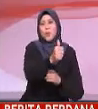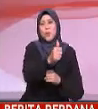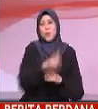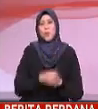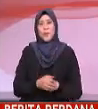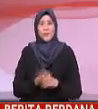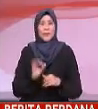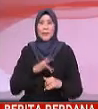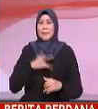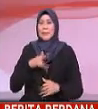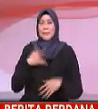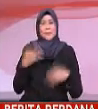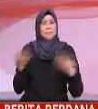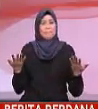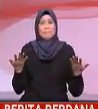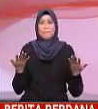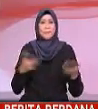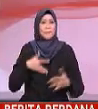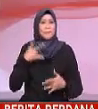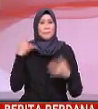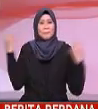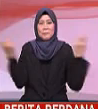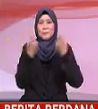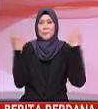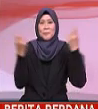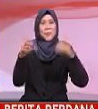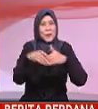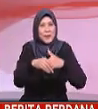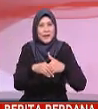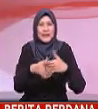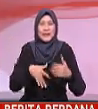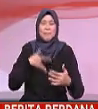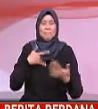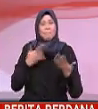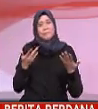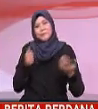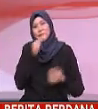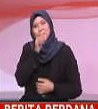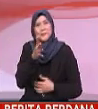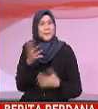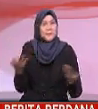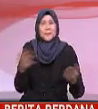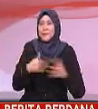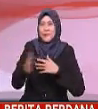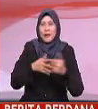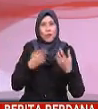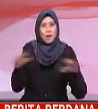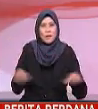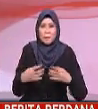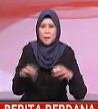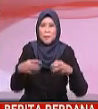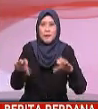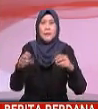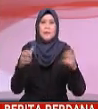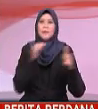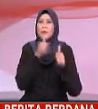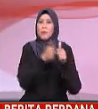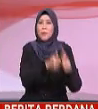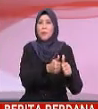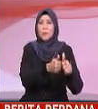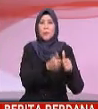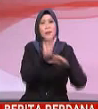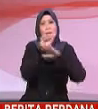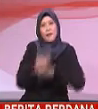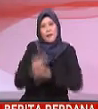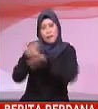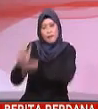memang tak dapat rasa dia punya suasana perkahwinan tu sebab saya terpaksa kenduri tu terpaksa buat cepat-cepat, tak ikut dia punya